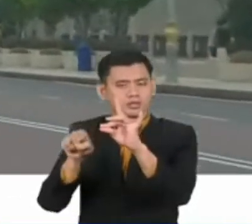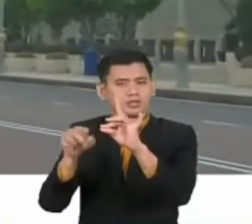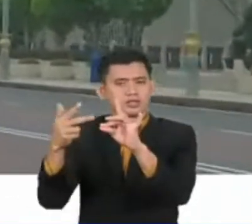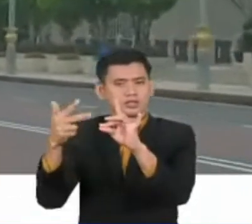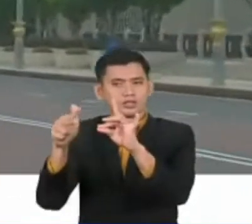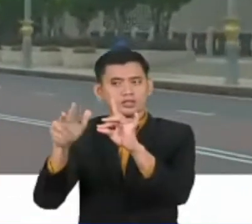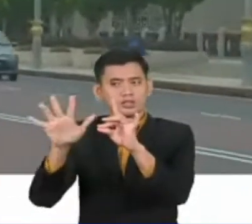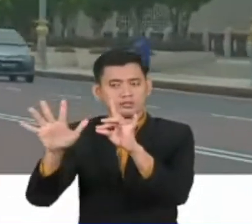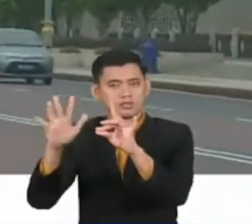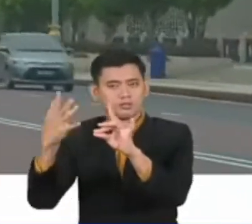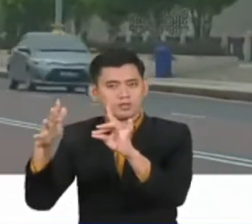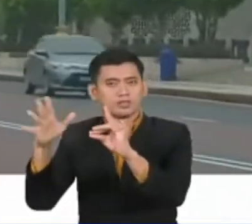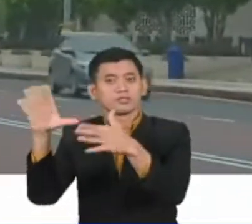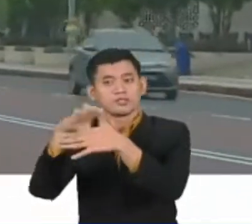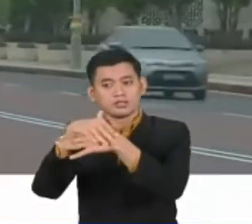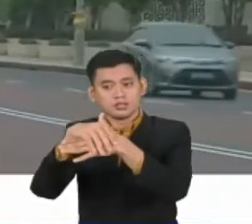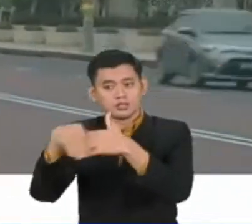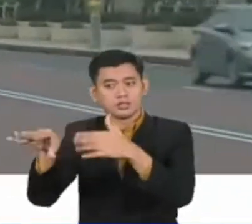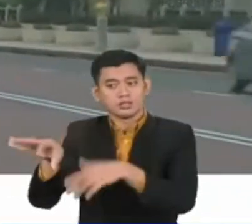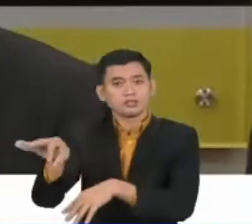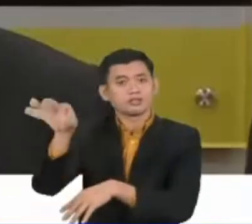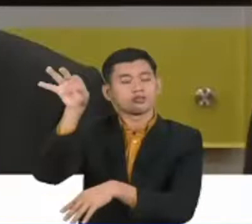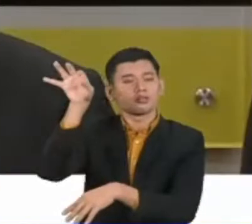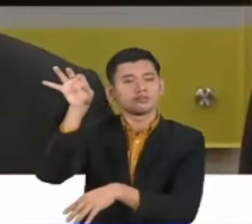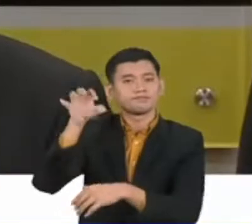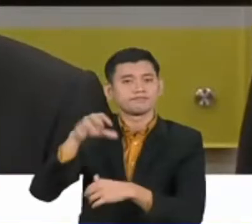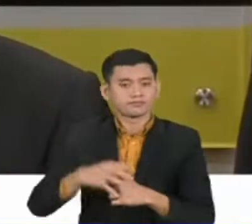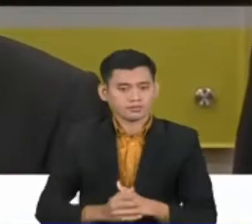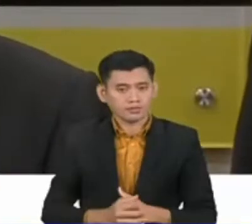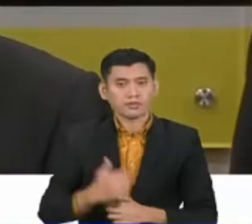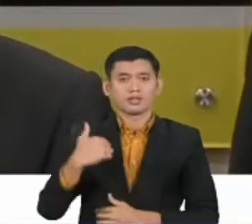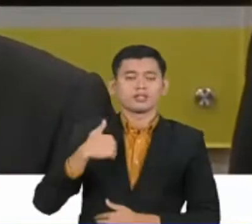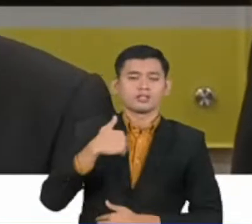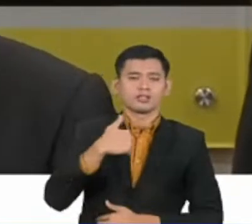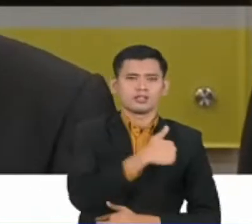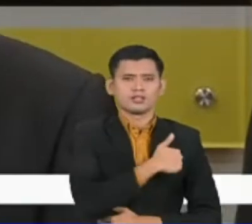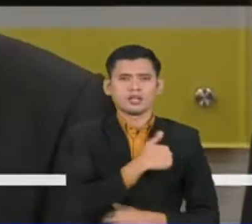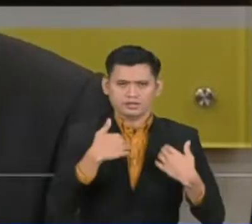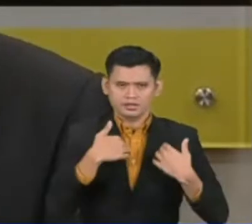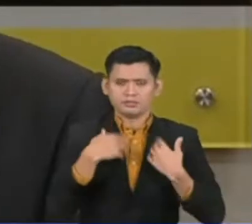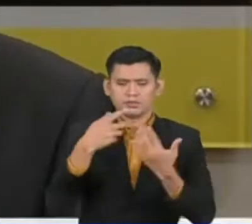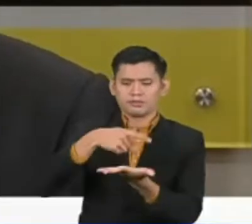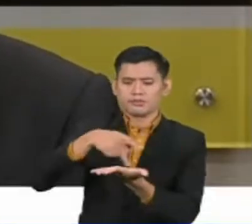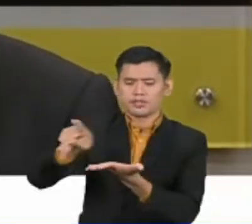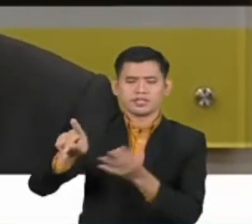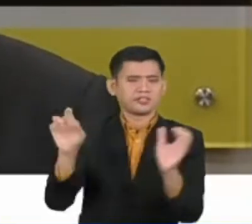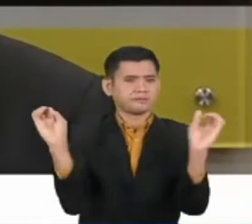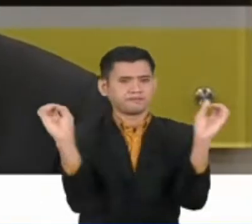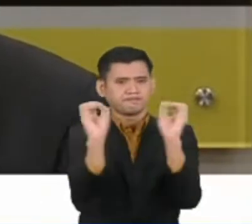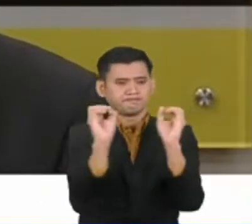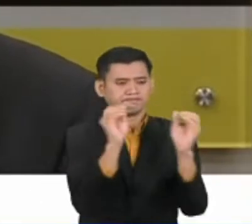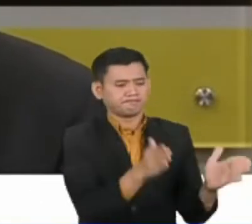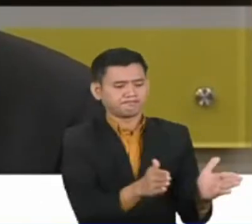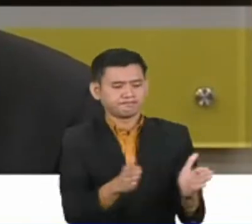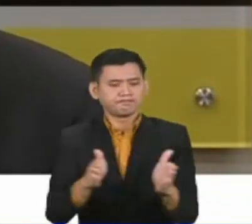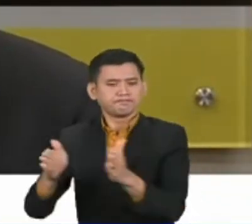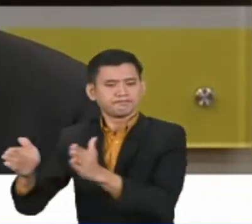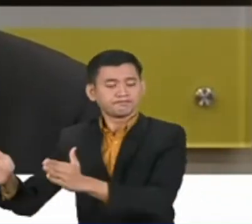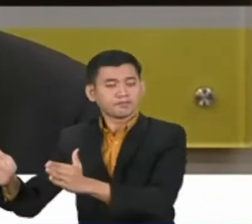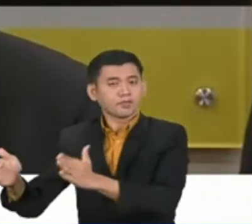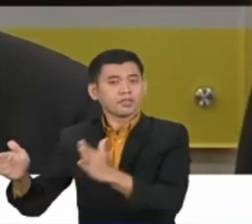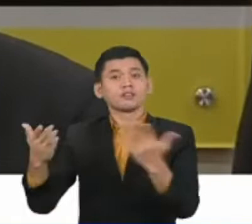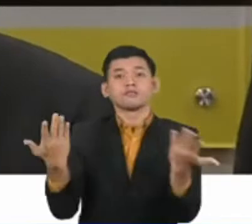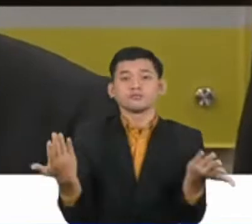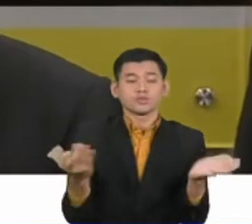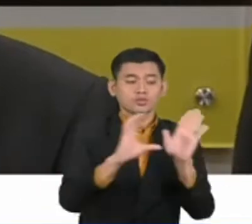RM18,315 turut dikesan. Kita juga pembayaran tidak teratur melibatkan